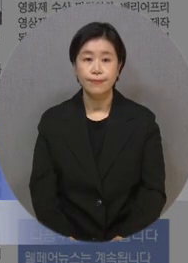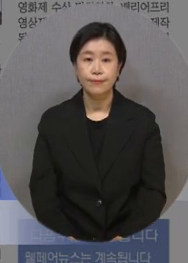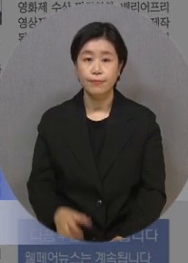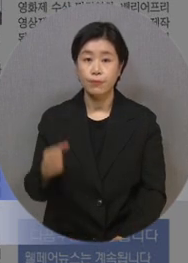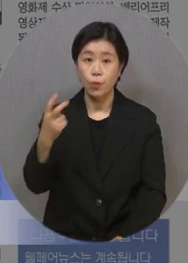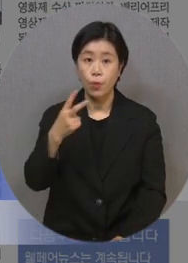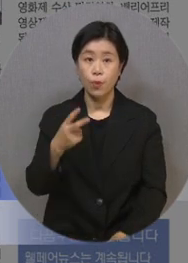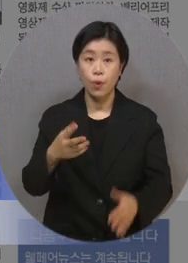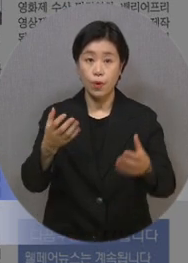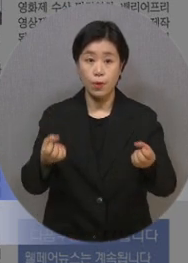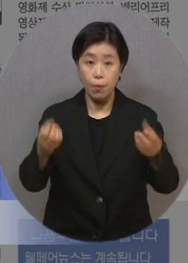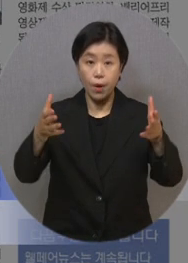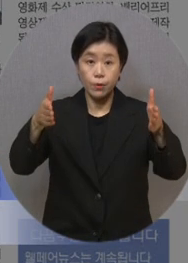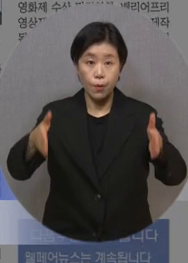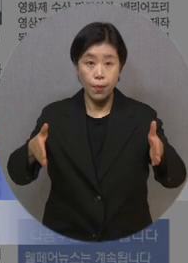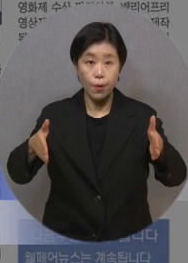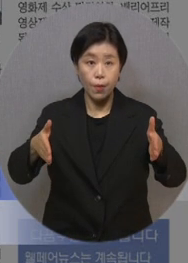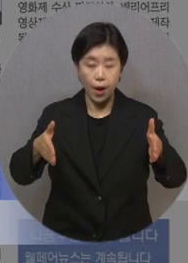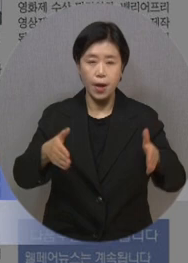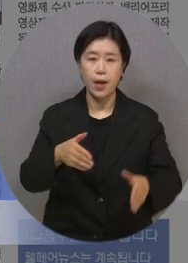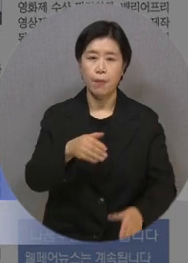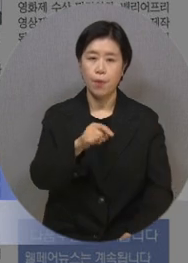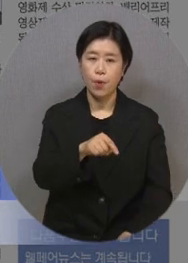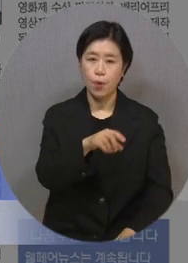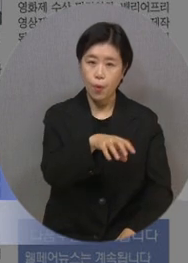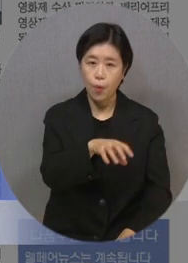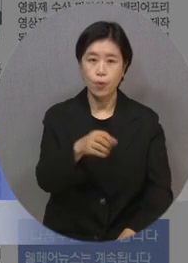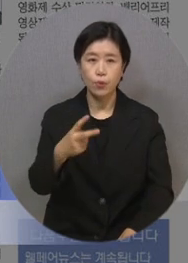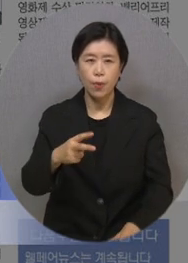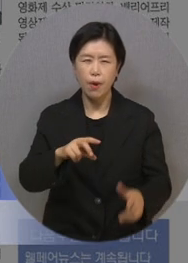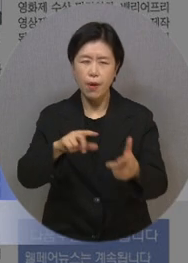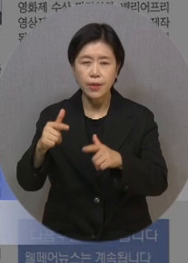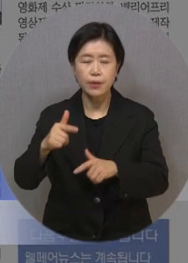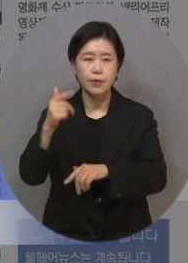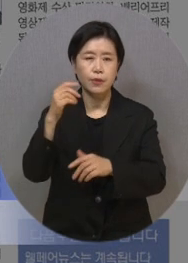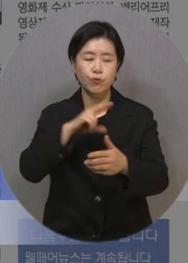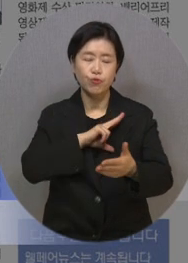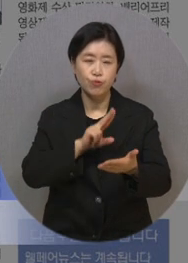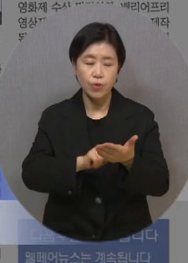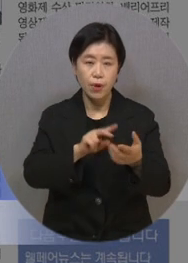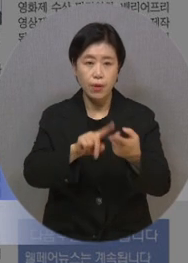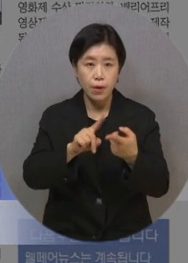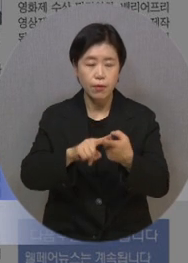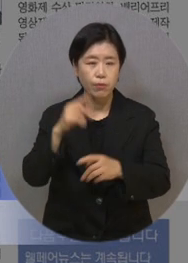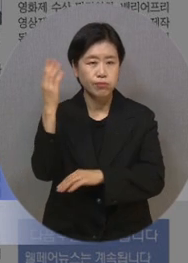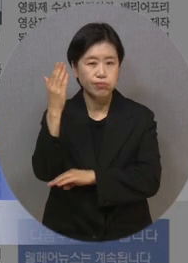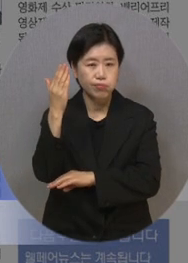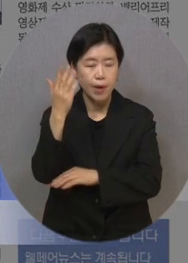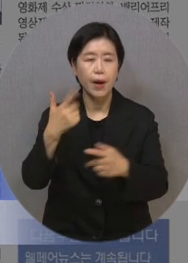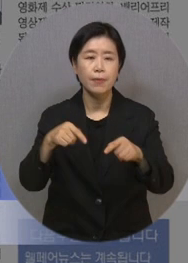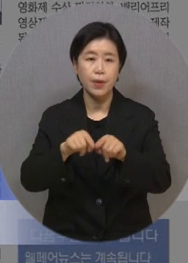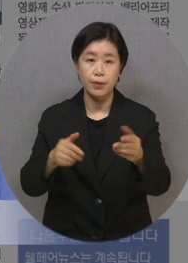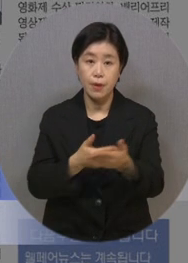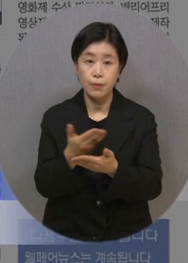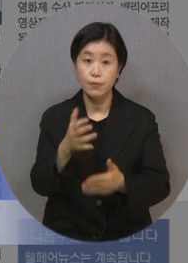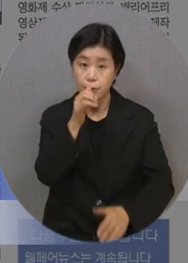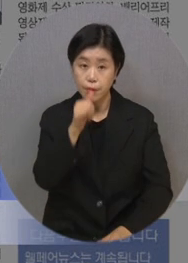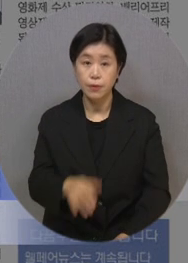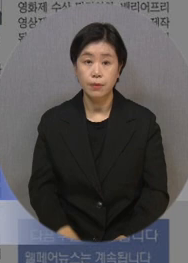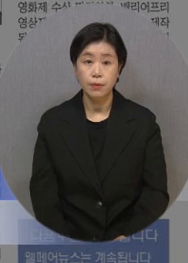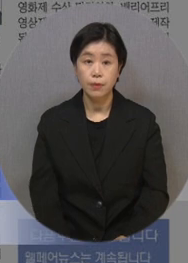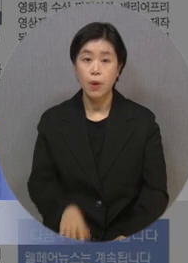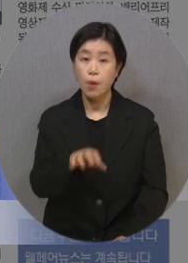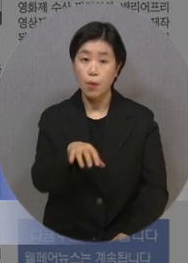또한 영화제 기간 동안 시내 토크와 베리어프리 포럼 등 다체로운 행사들이 함께 열렸는데요 한편 서울